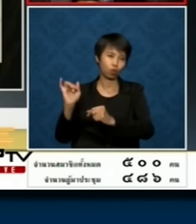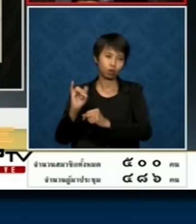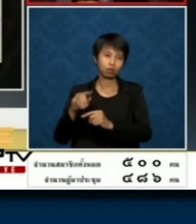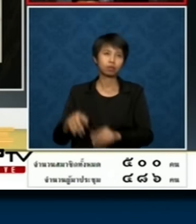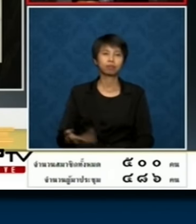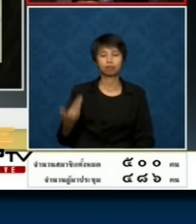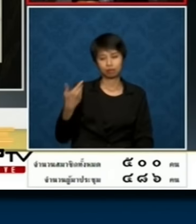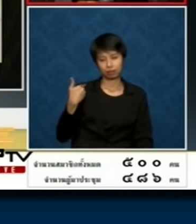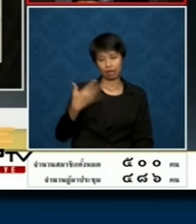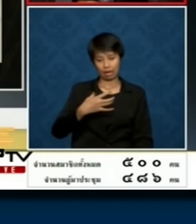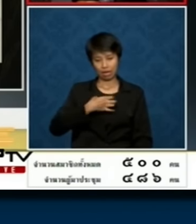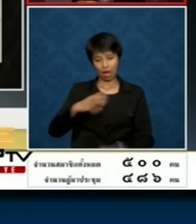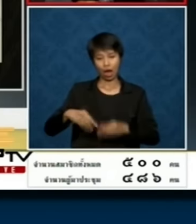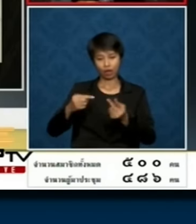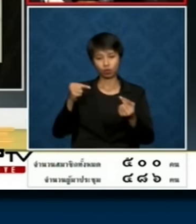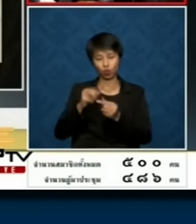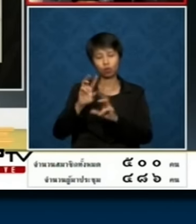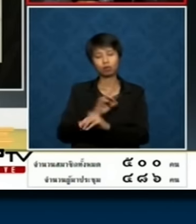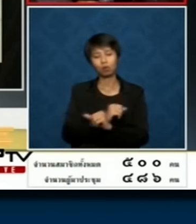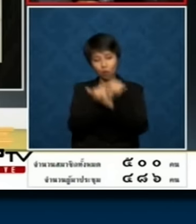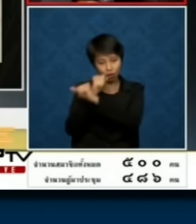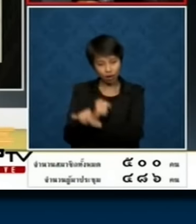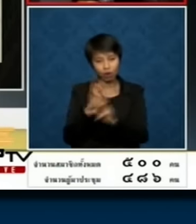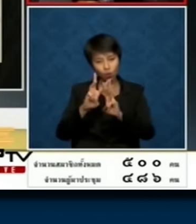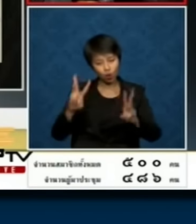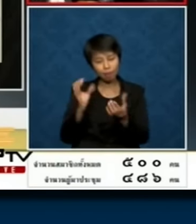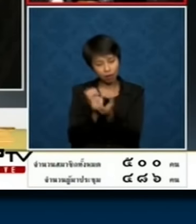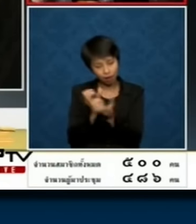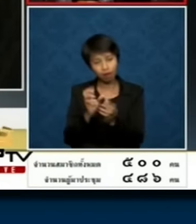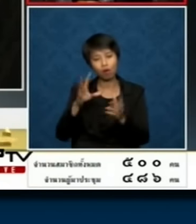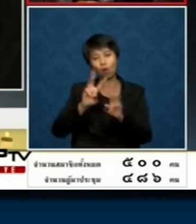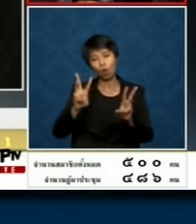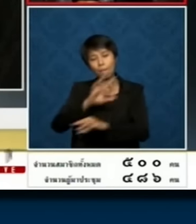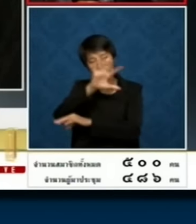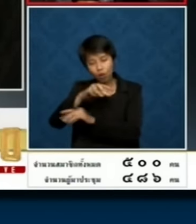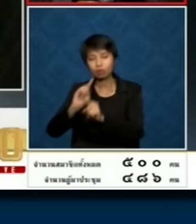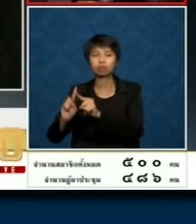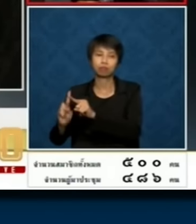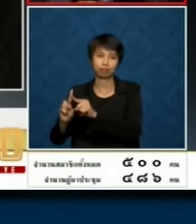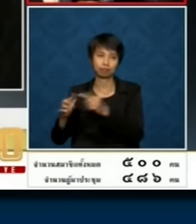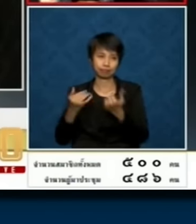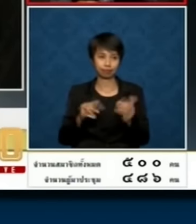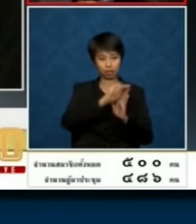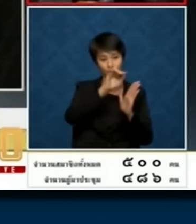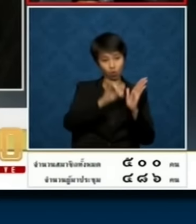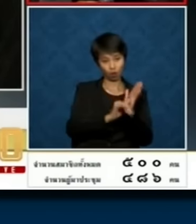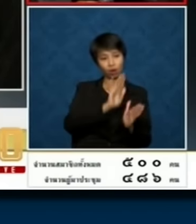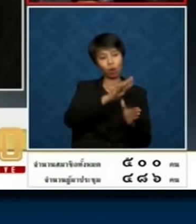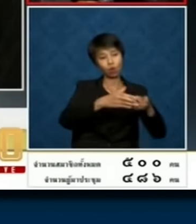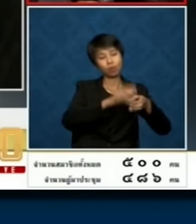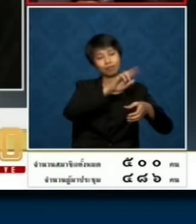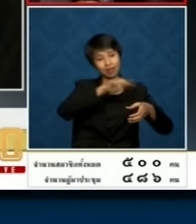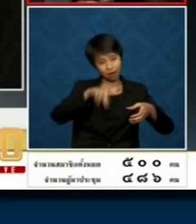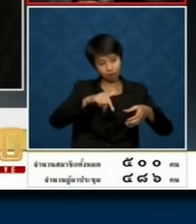ชีวิตแต่คุณรังสิมันบอกว่ากว่า 7เดือนของรัฐบาลชุดนี้จากข้อมูลของตำรวจตั้งแต่เดือนมีนาคม 2000 2565